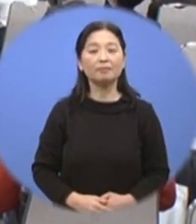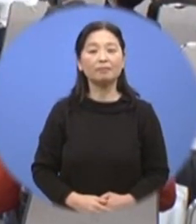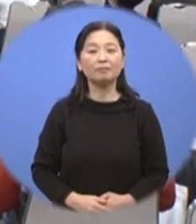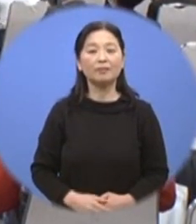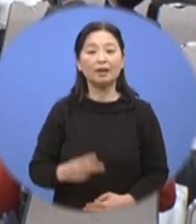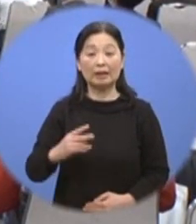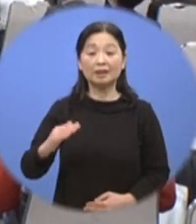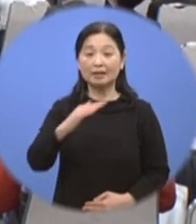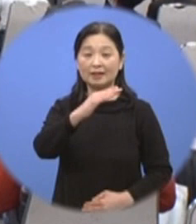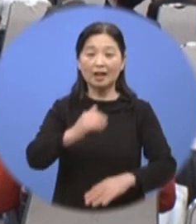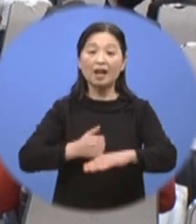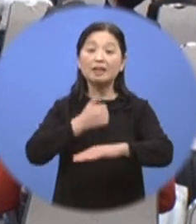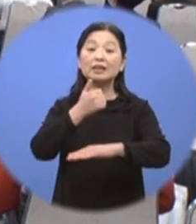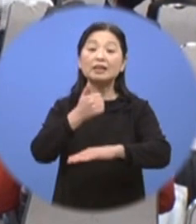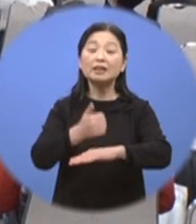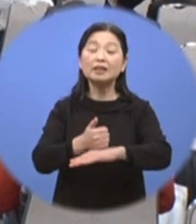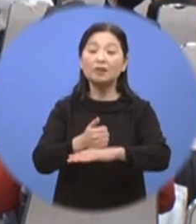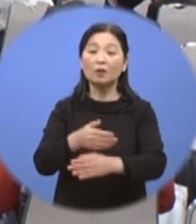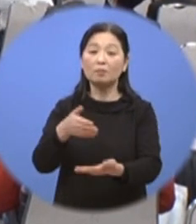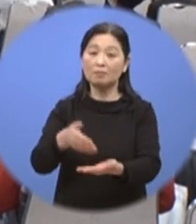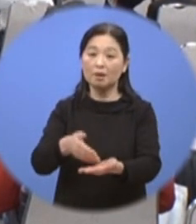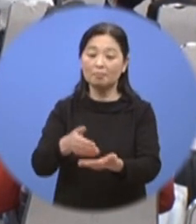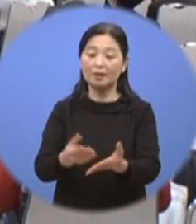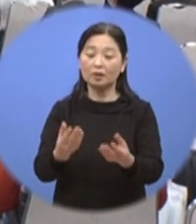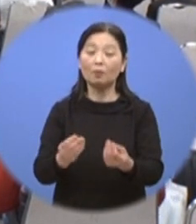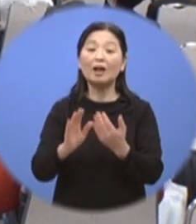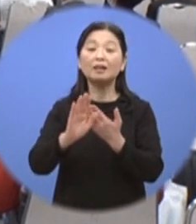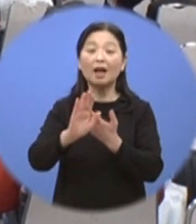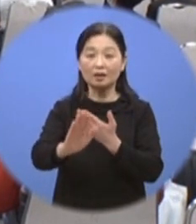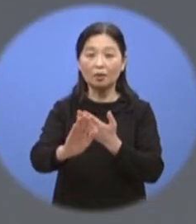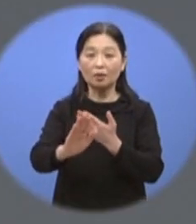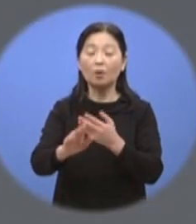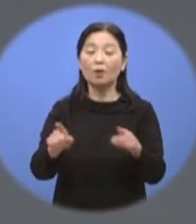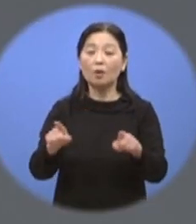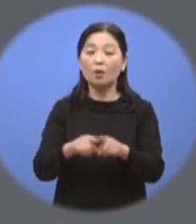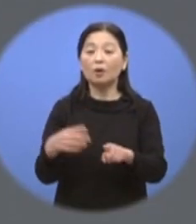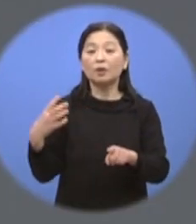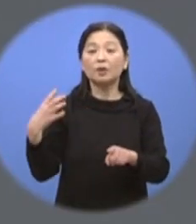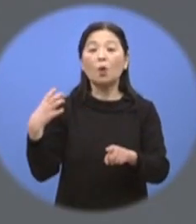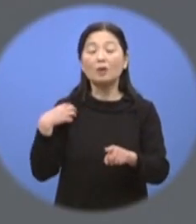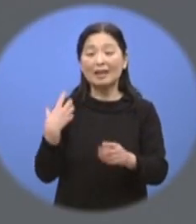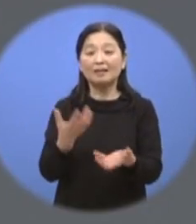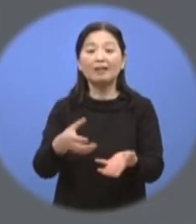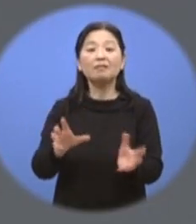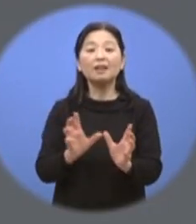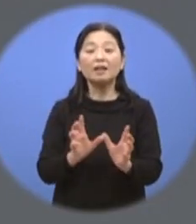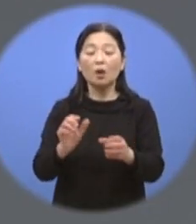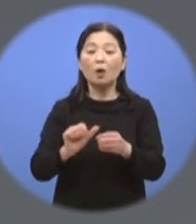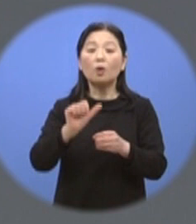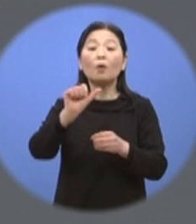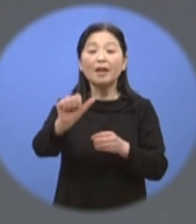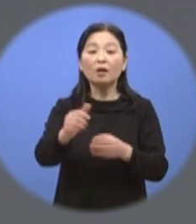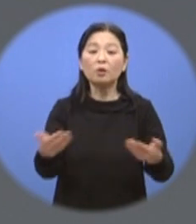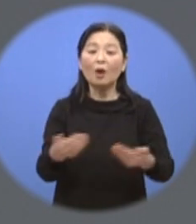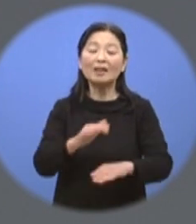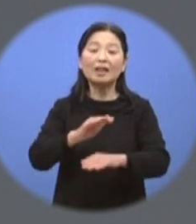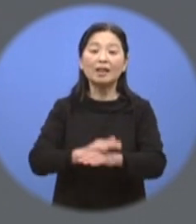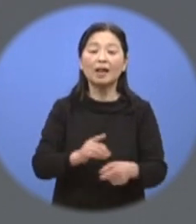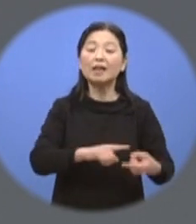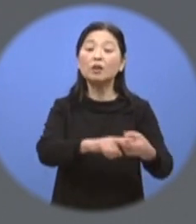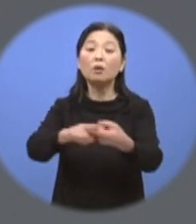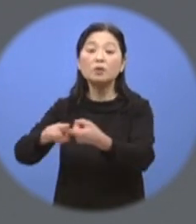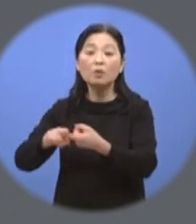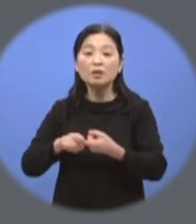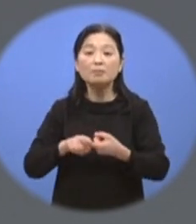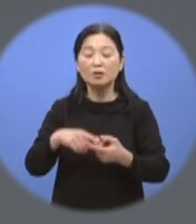三坂知事のビデオメッセージに続いて、共済団体の5年後の働き方コンソーシアムの活動が紹介されました